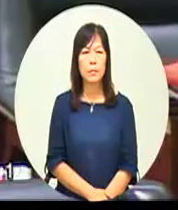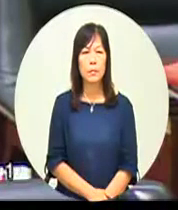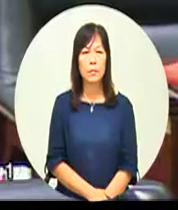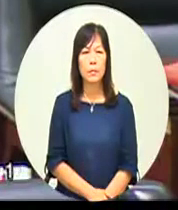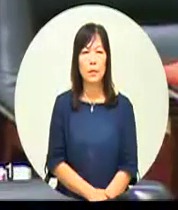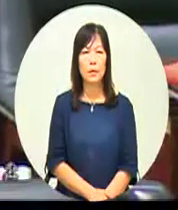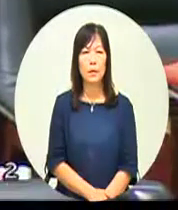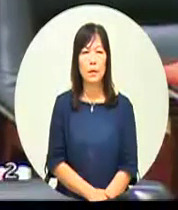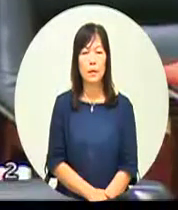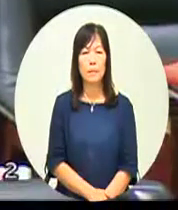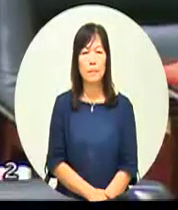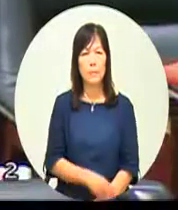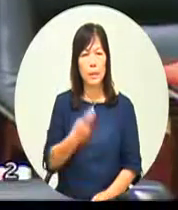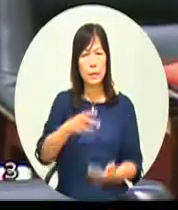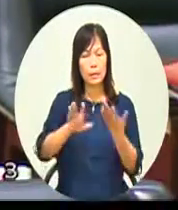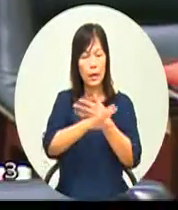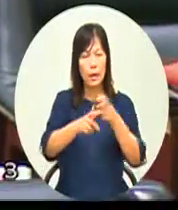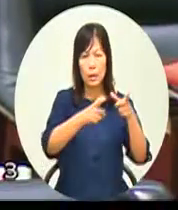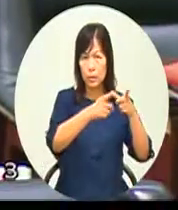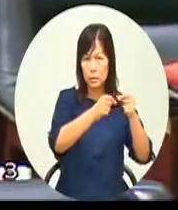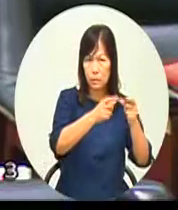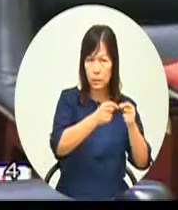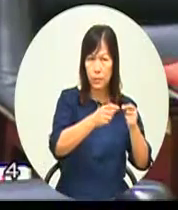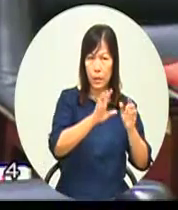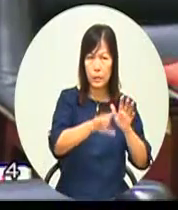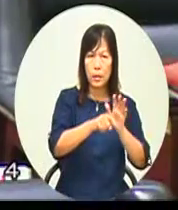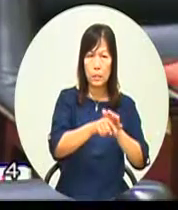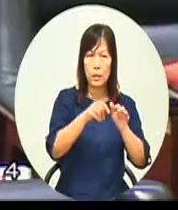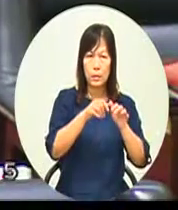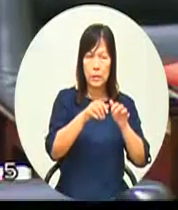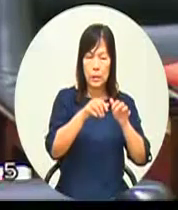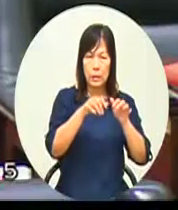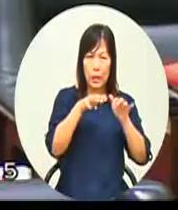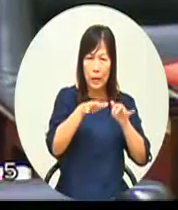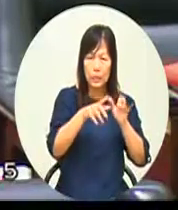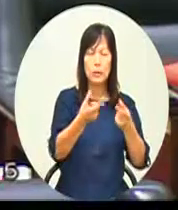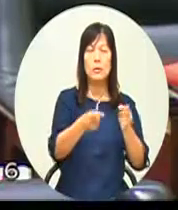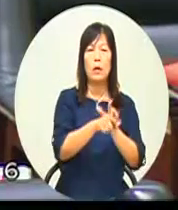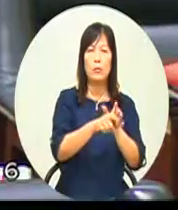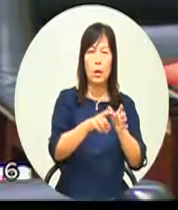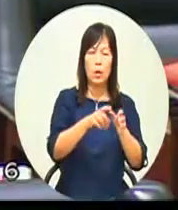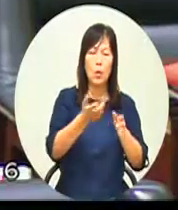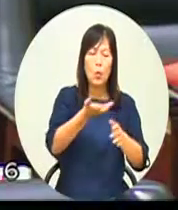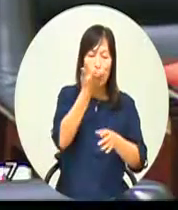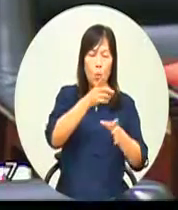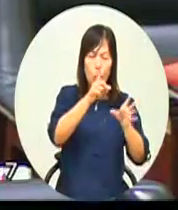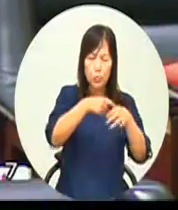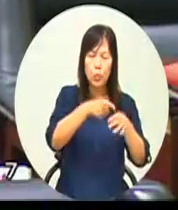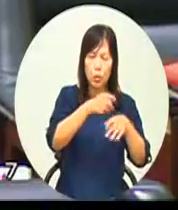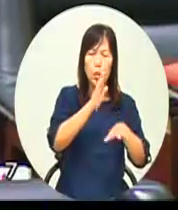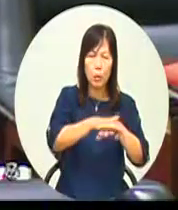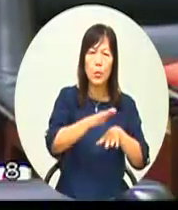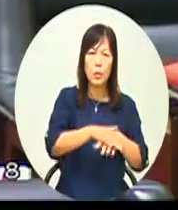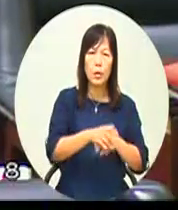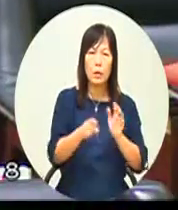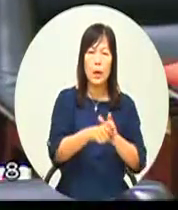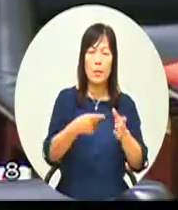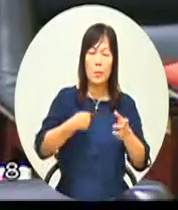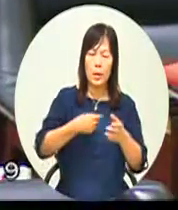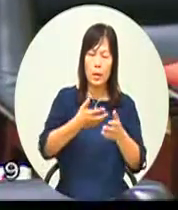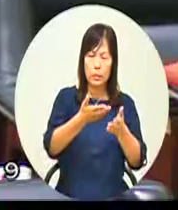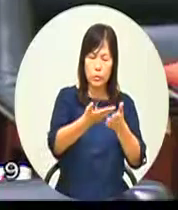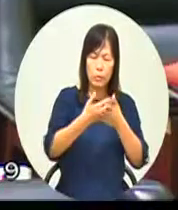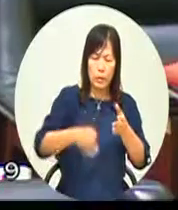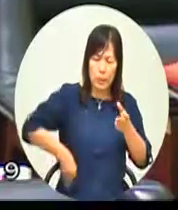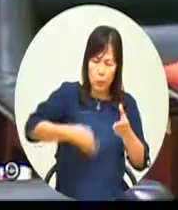啊，另外日本赈灾区大发观光彩，这个也是曾经送我们的捐助的熊